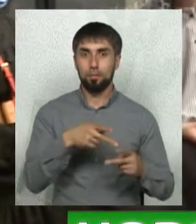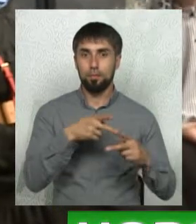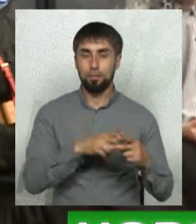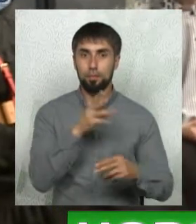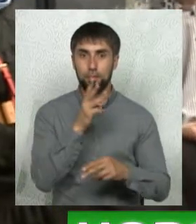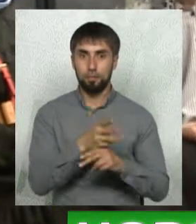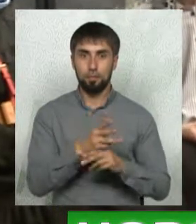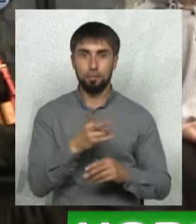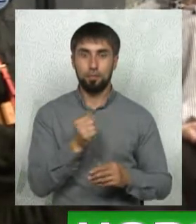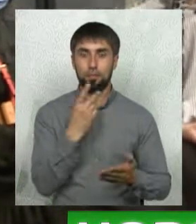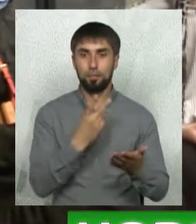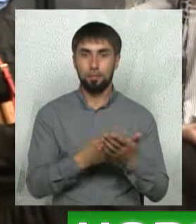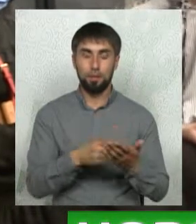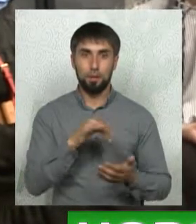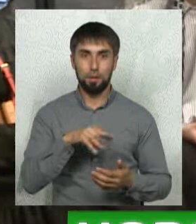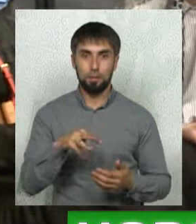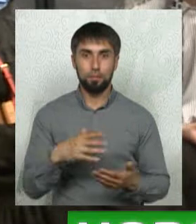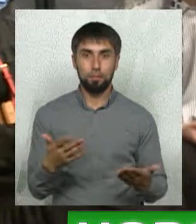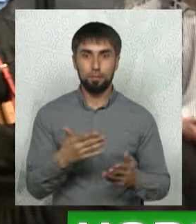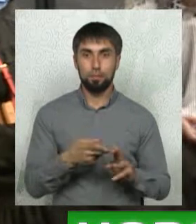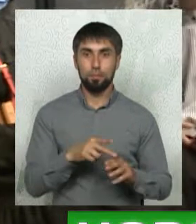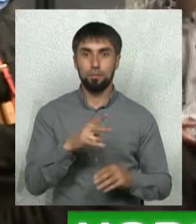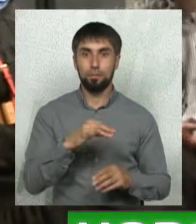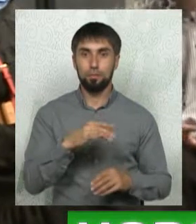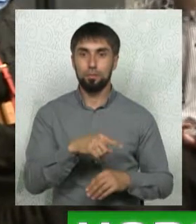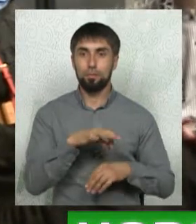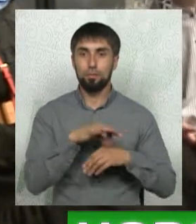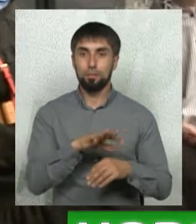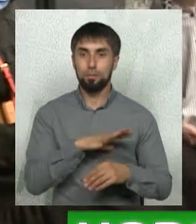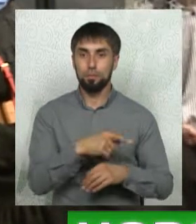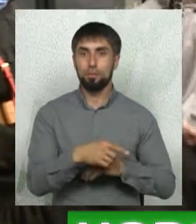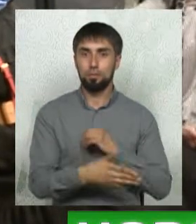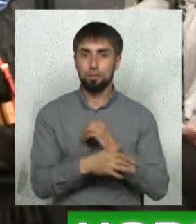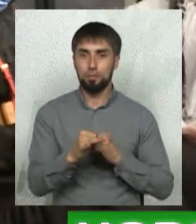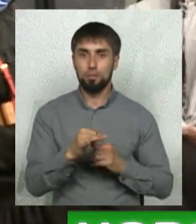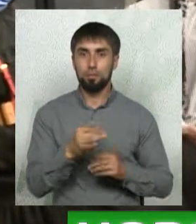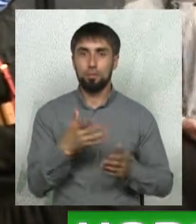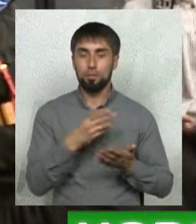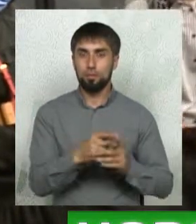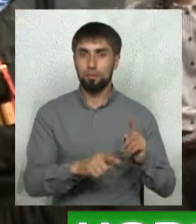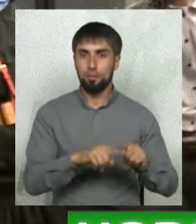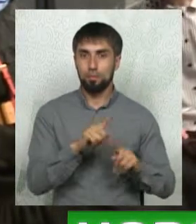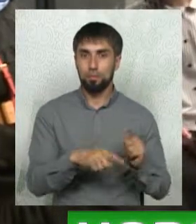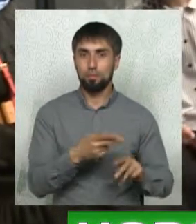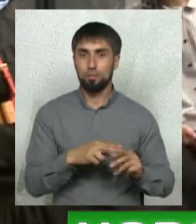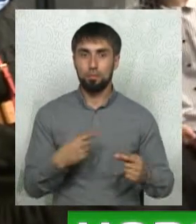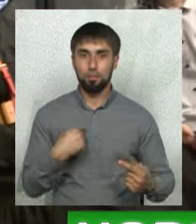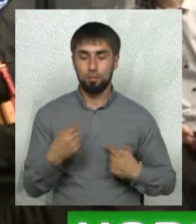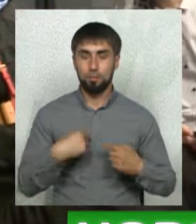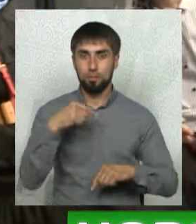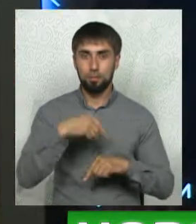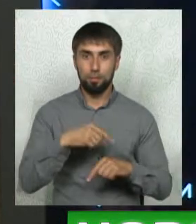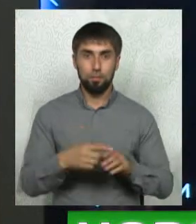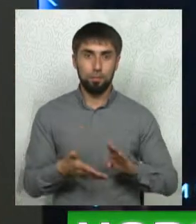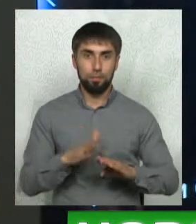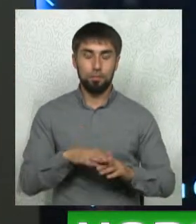каких-то показать им, какую ношу они на себя берут и возлагают на своих родителей. Это тяжелые моменты, которые